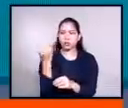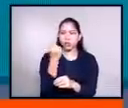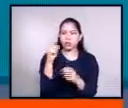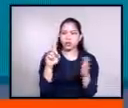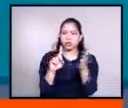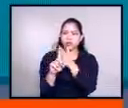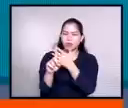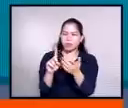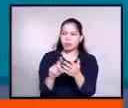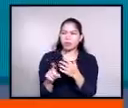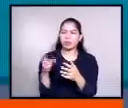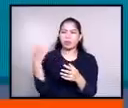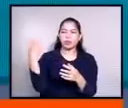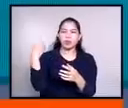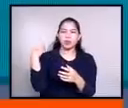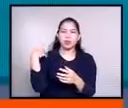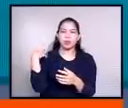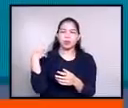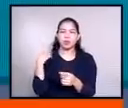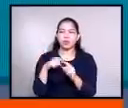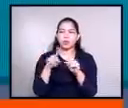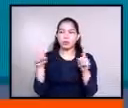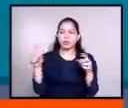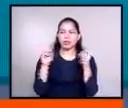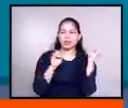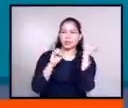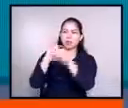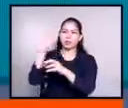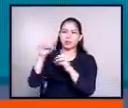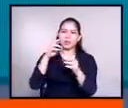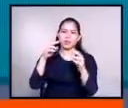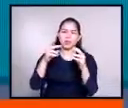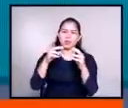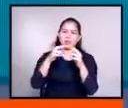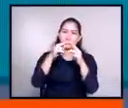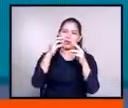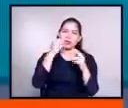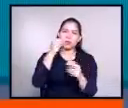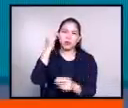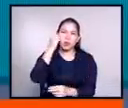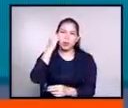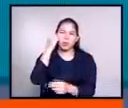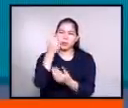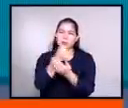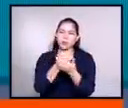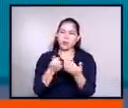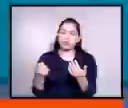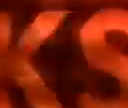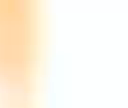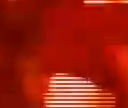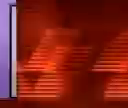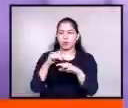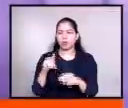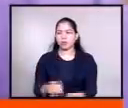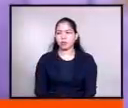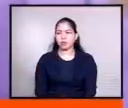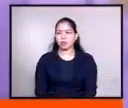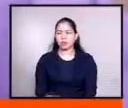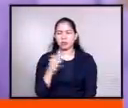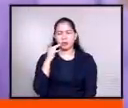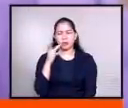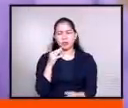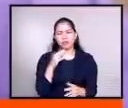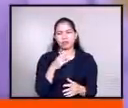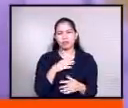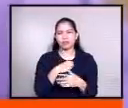sa Balasubas na employer. Binabato rin daw po siya ng home appliance. Ngayon po ang kanyang panawagan. Ma'am, makaawa